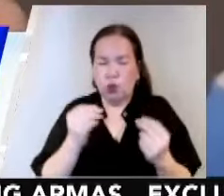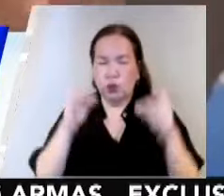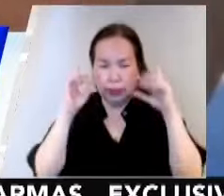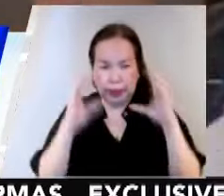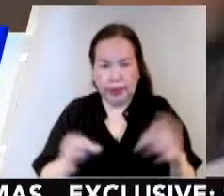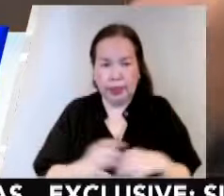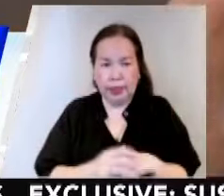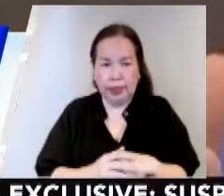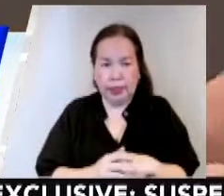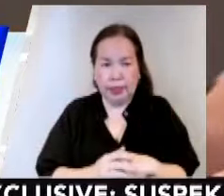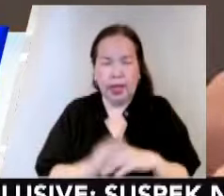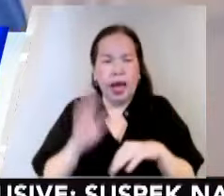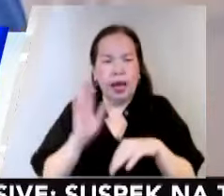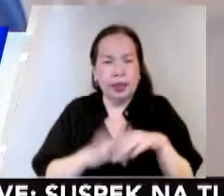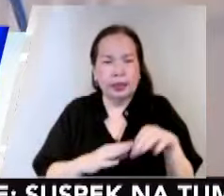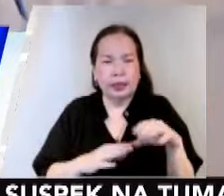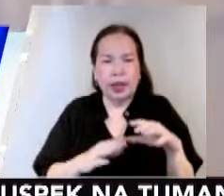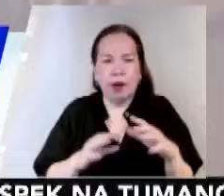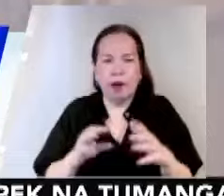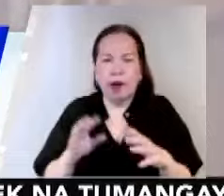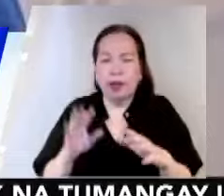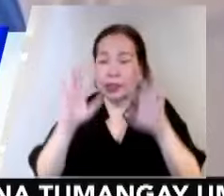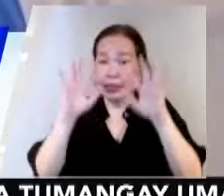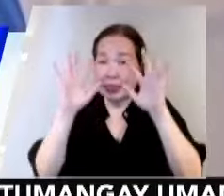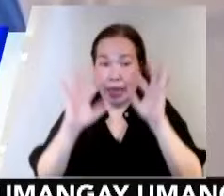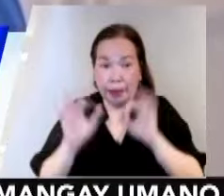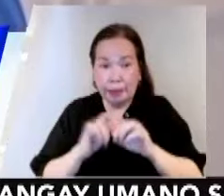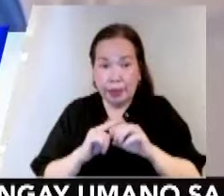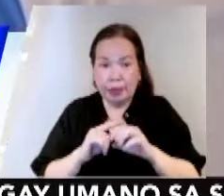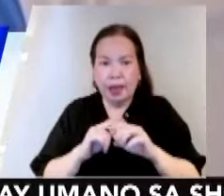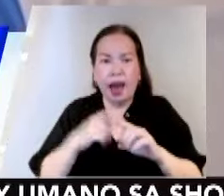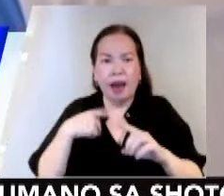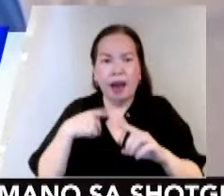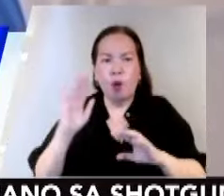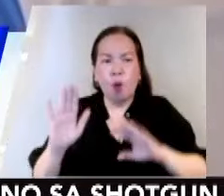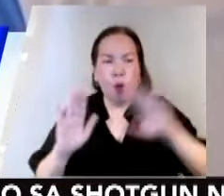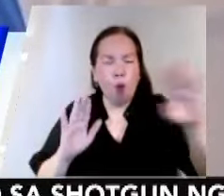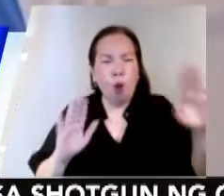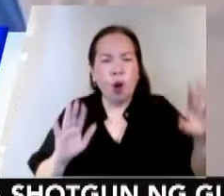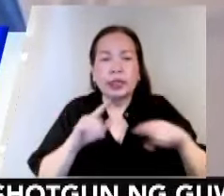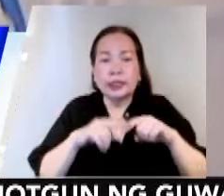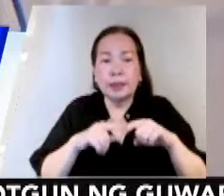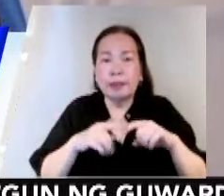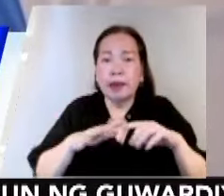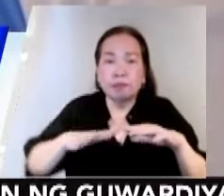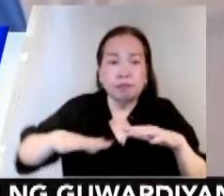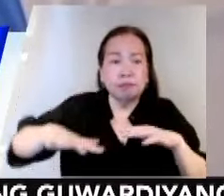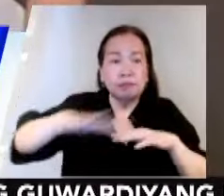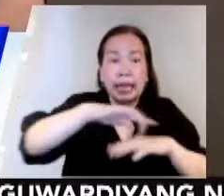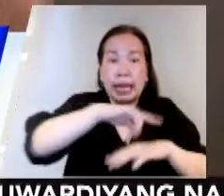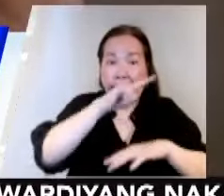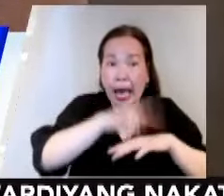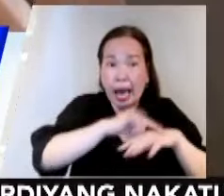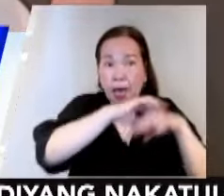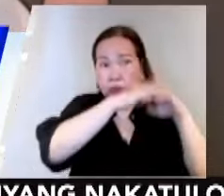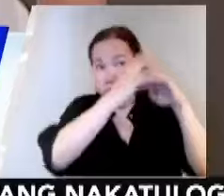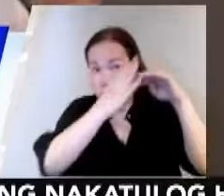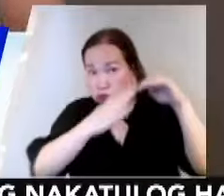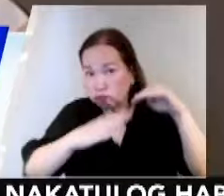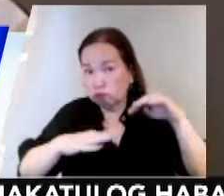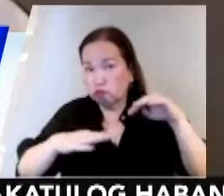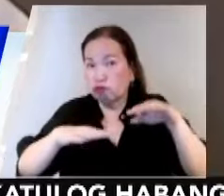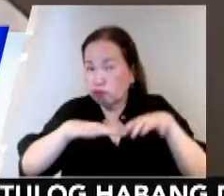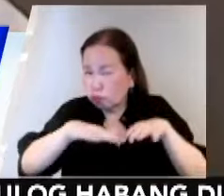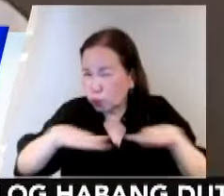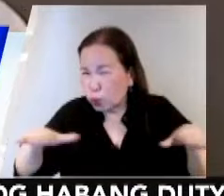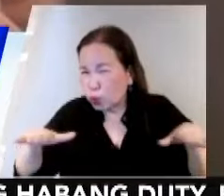microclimate, hindi naman pare-pareho yan. Yung topography ng local government mo ay iba-iba rin. How it will affect an